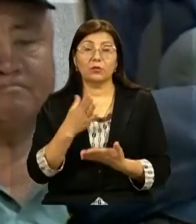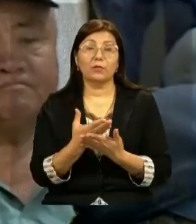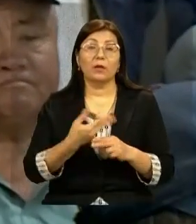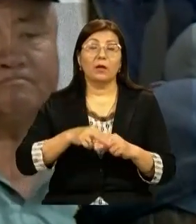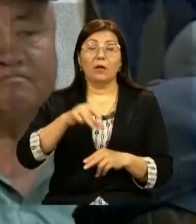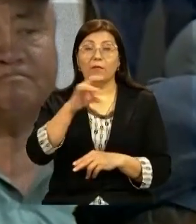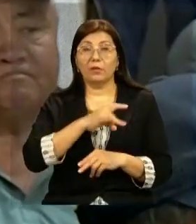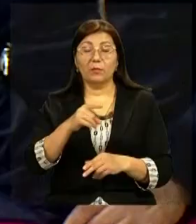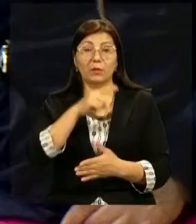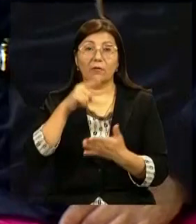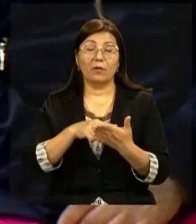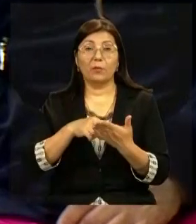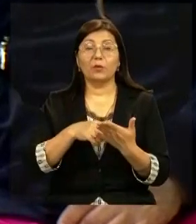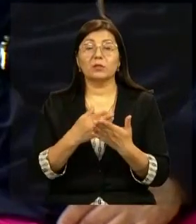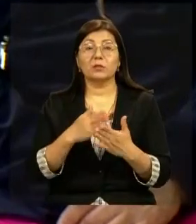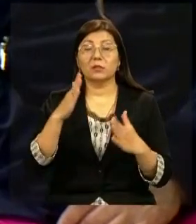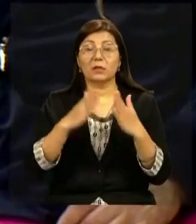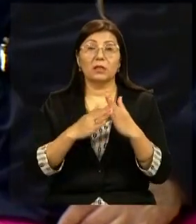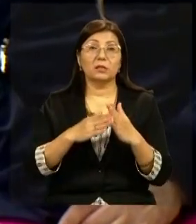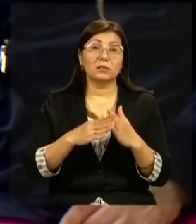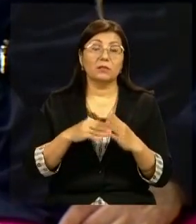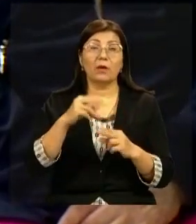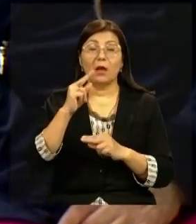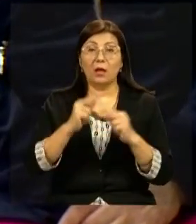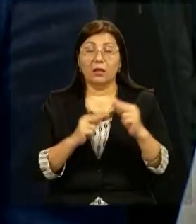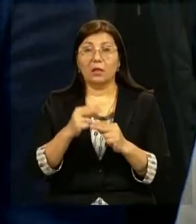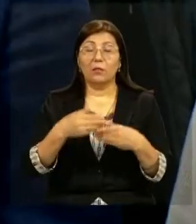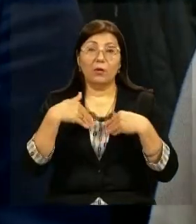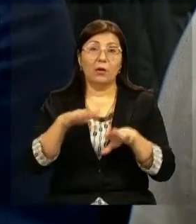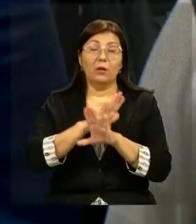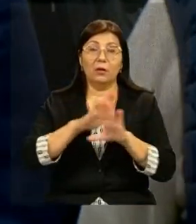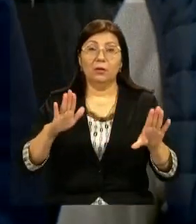этом районе вопрос строительства домов еще не решен.